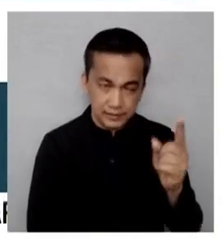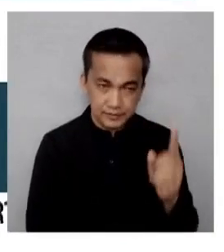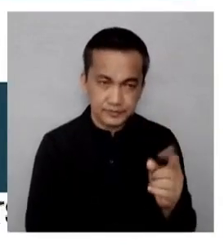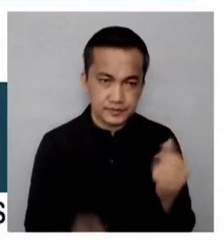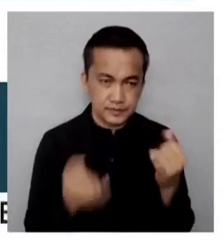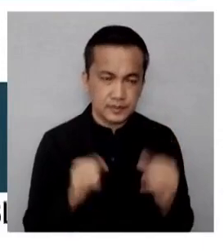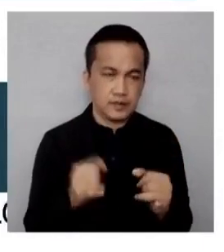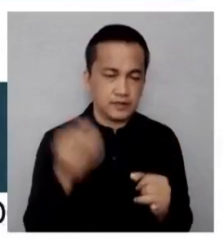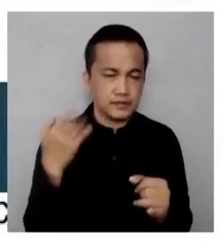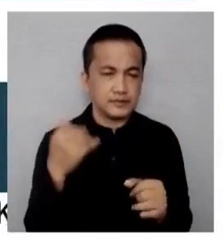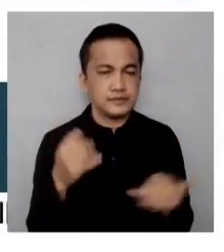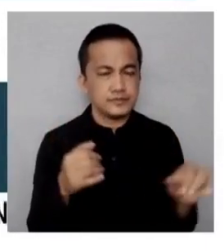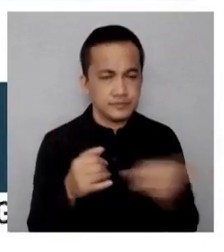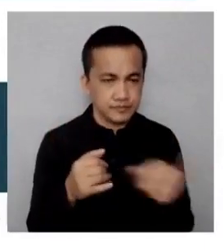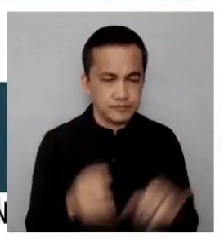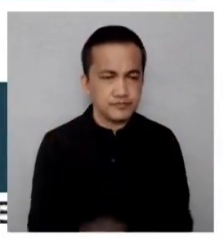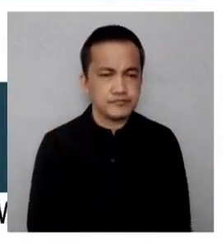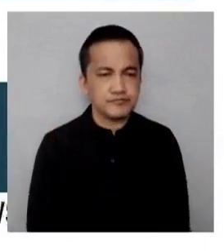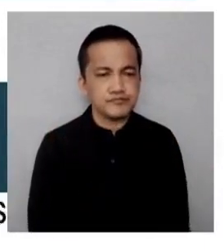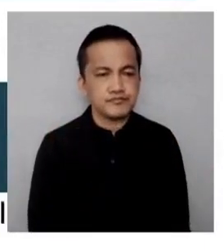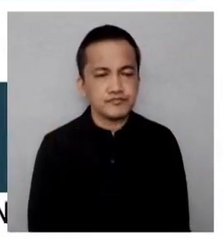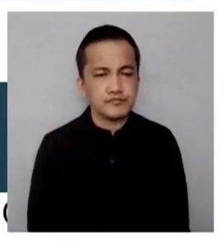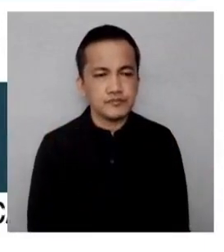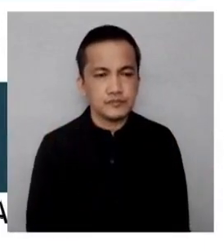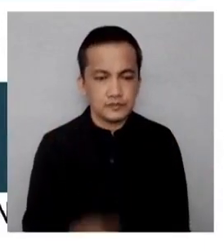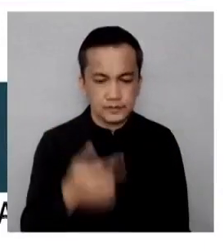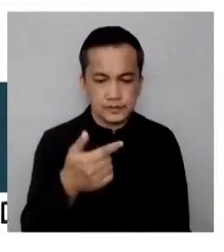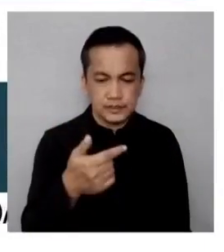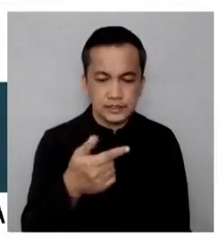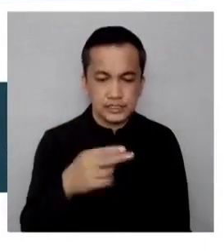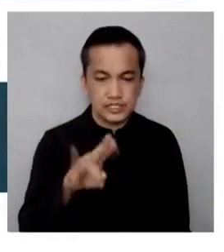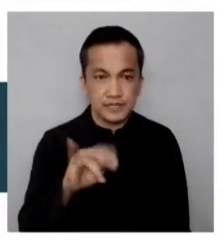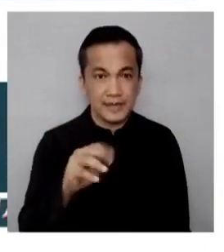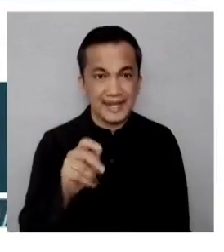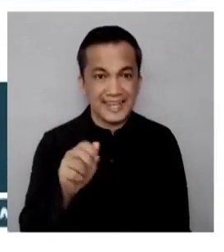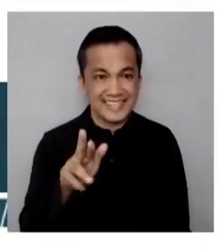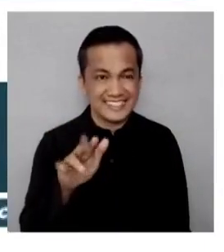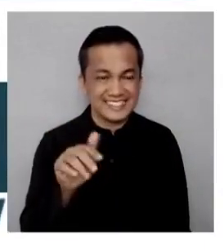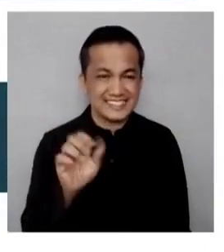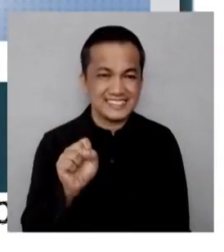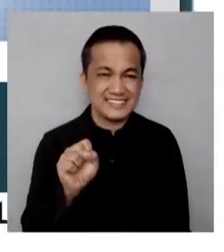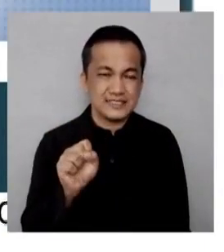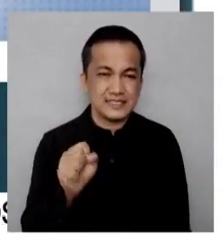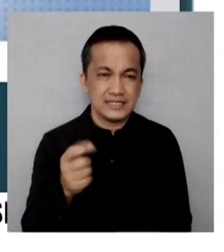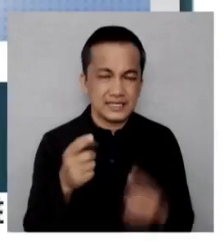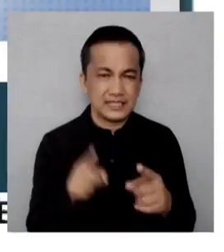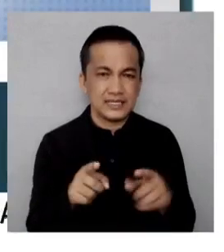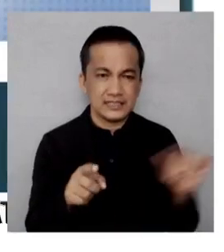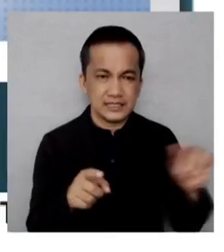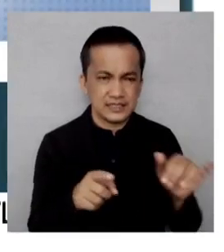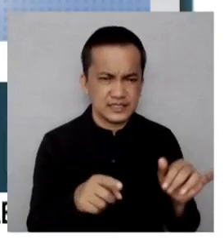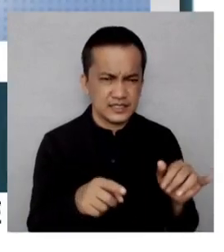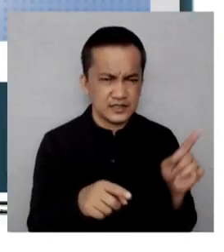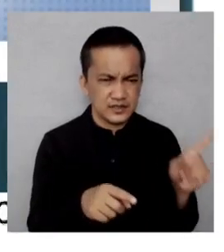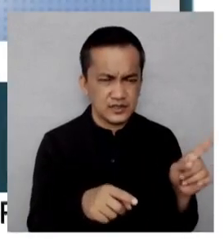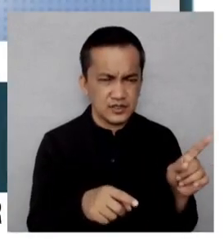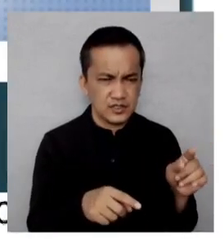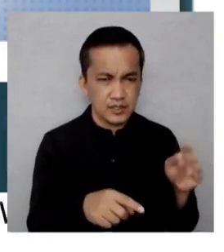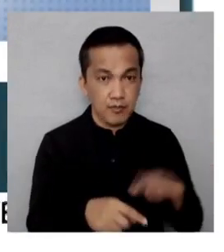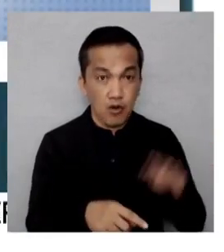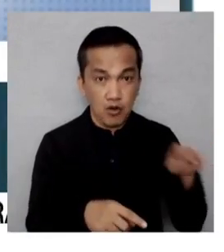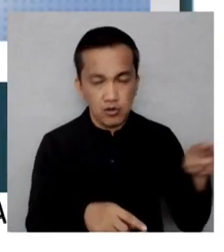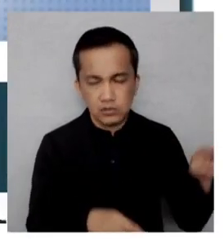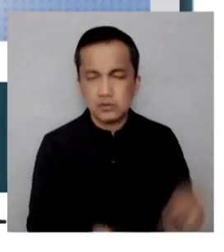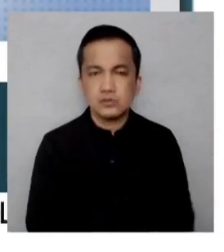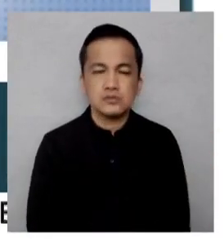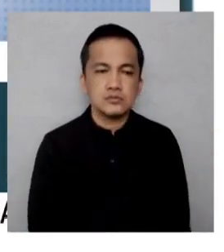the past, like yung for example do sa Guimaras, yung nangyari sa Guimaras at saka nangyari dito recently din sa Bohol. So